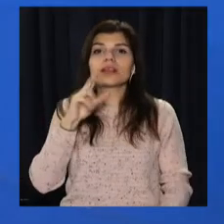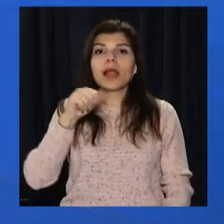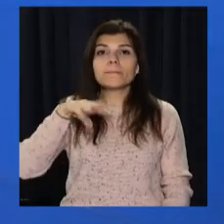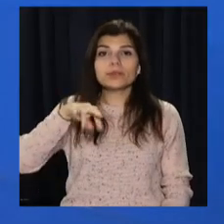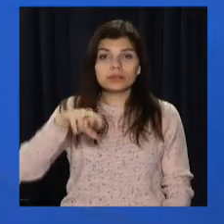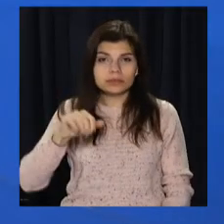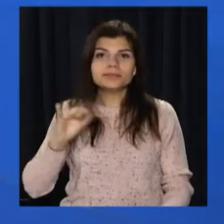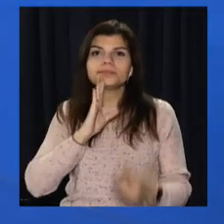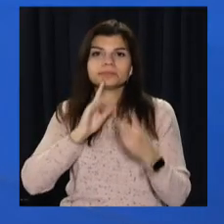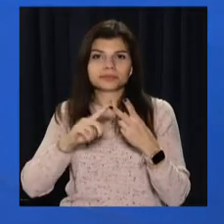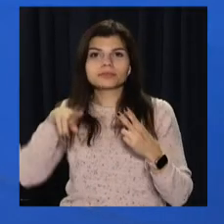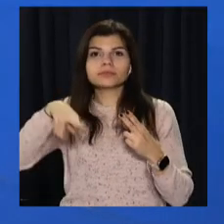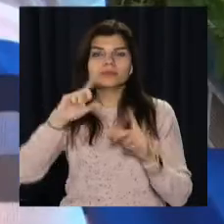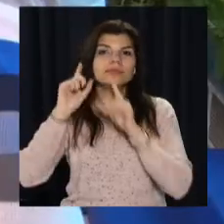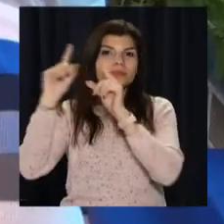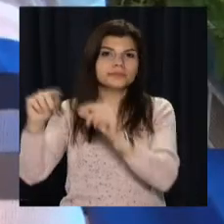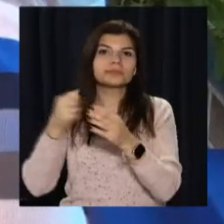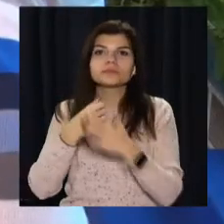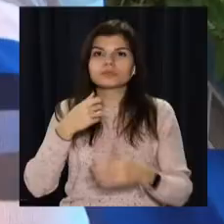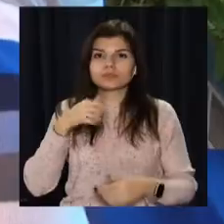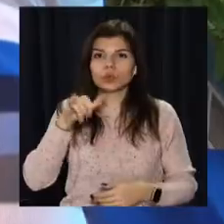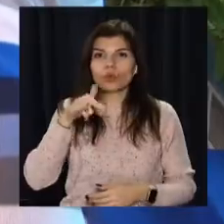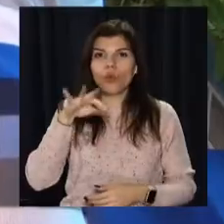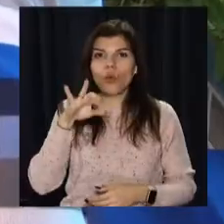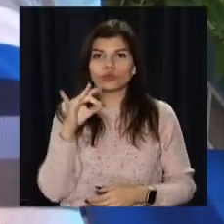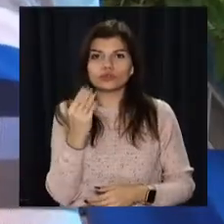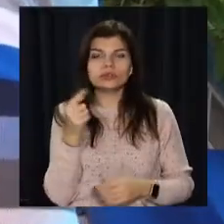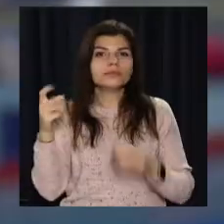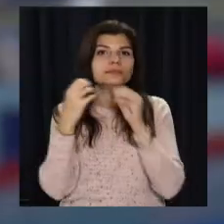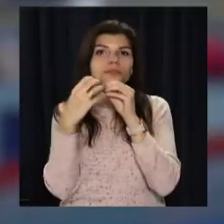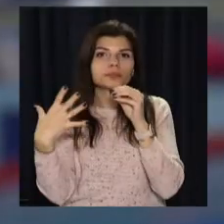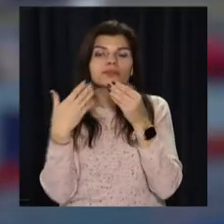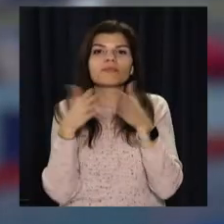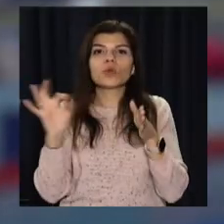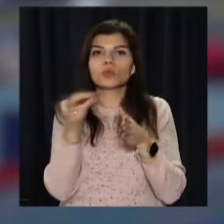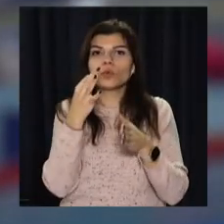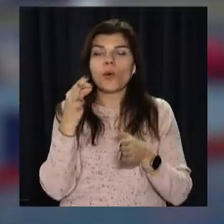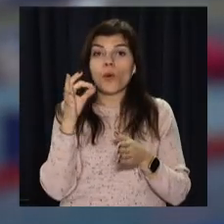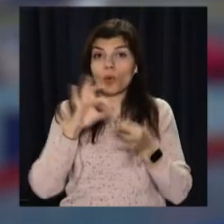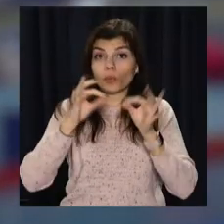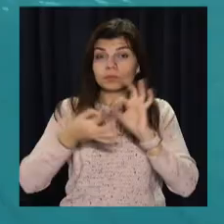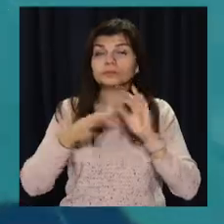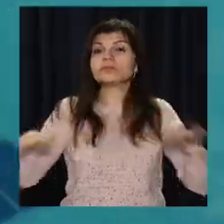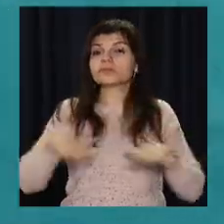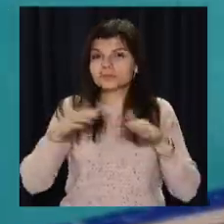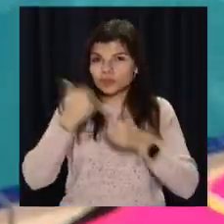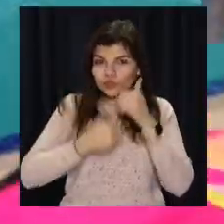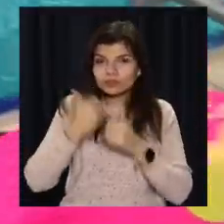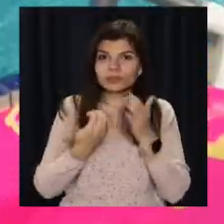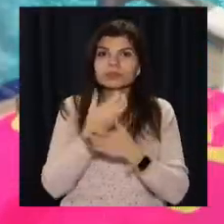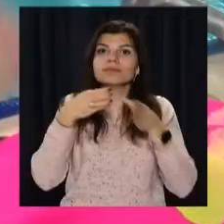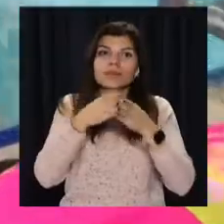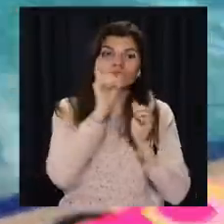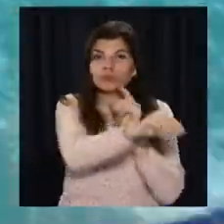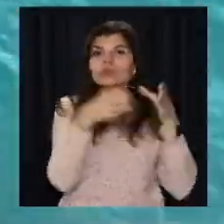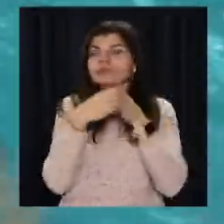і Влада Шаєнко в грудні завітають до Угорщини. Там пройде 15-й відкритий олімпійський чемпіонат з плавання. В'ячеслав Куліш,